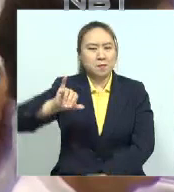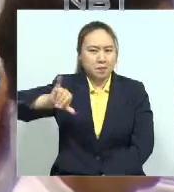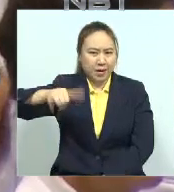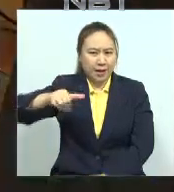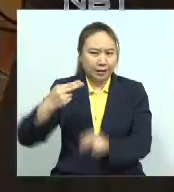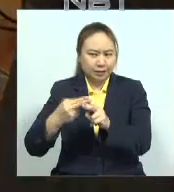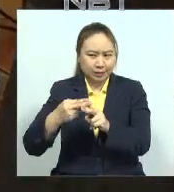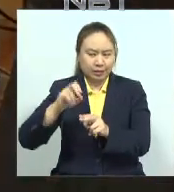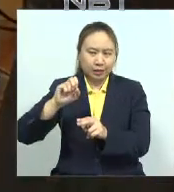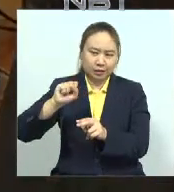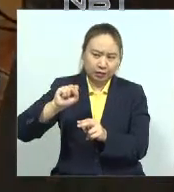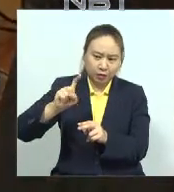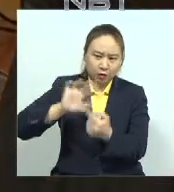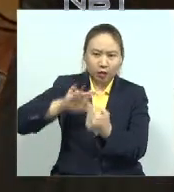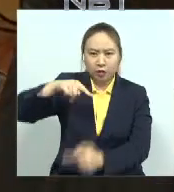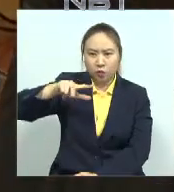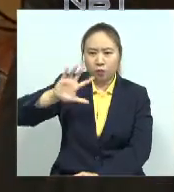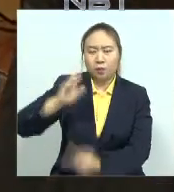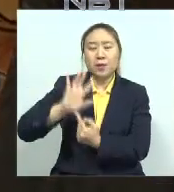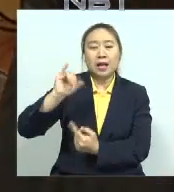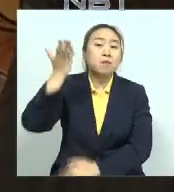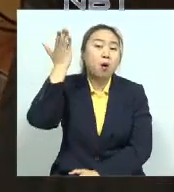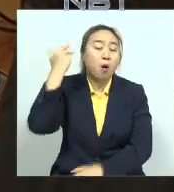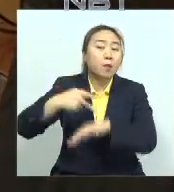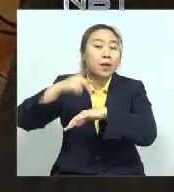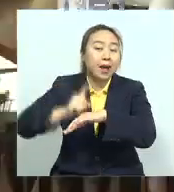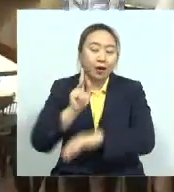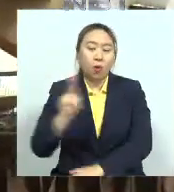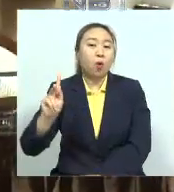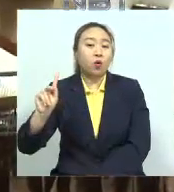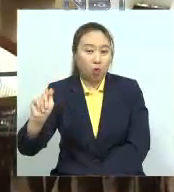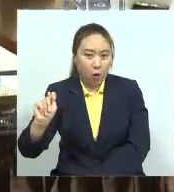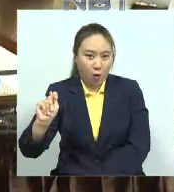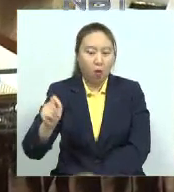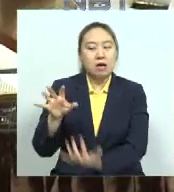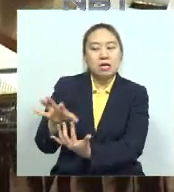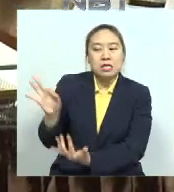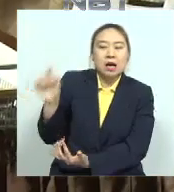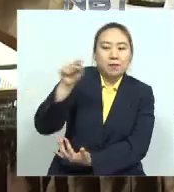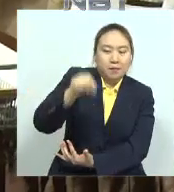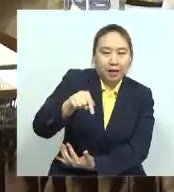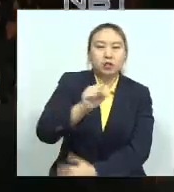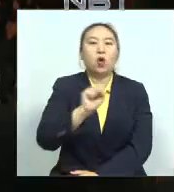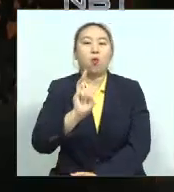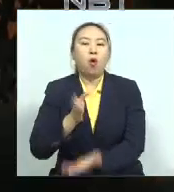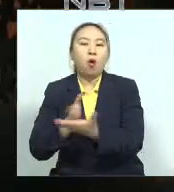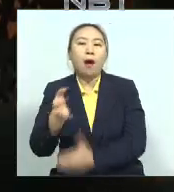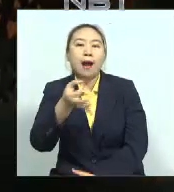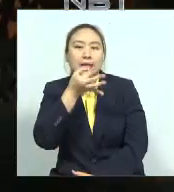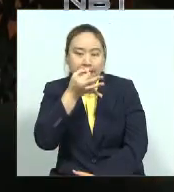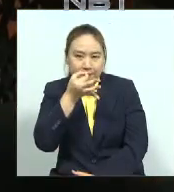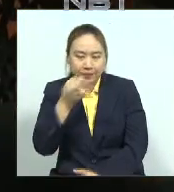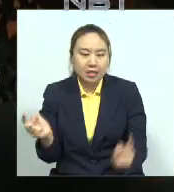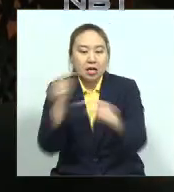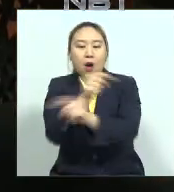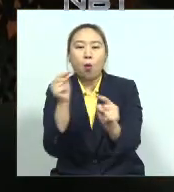นายสุภชัยสมเจริญอดีตประธานคณะกรรมการการเลือกตั้งหรือว่ากกต.ที่ได้รับการคัดเลือกเป็นสว.ที่มาจากสายอาชีพที่เลือกไข่กันม